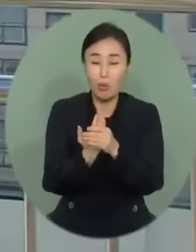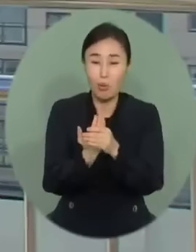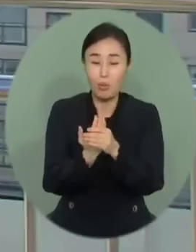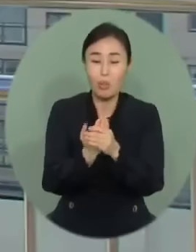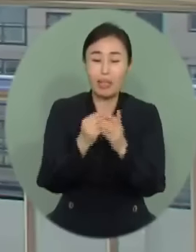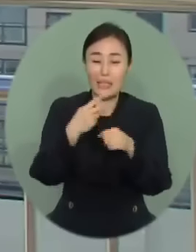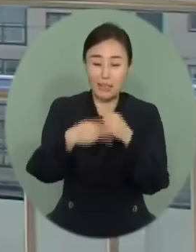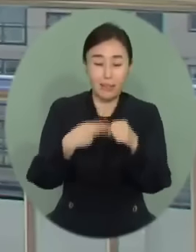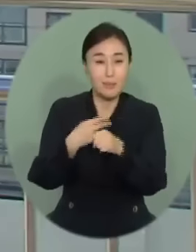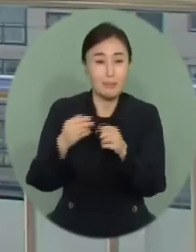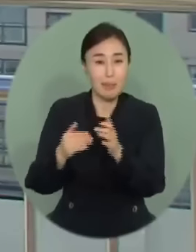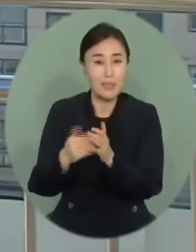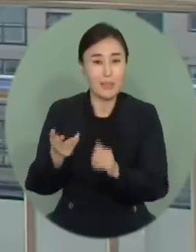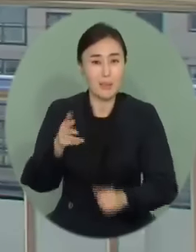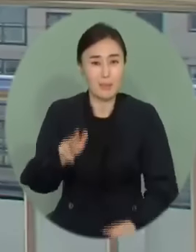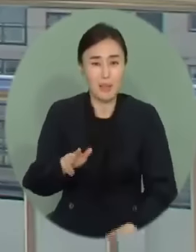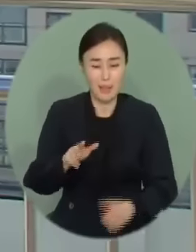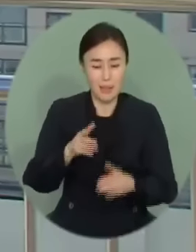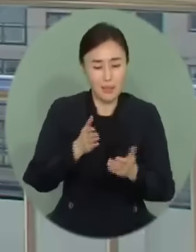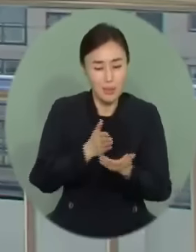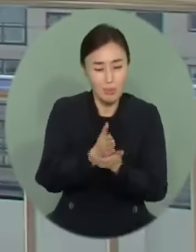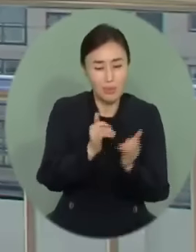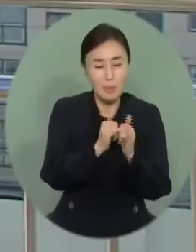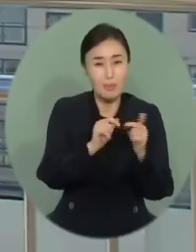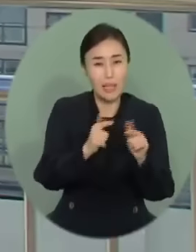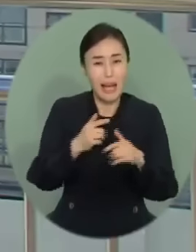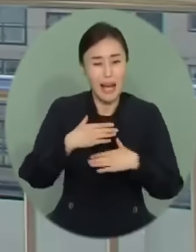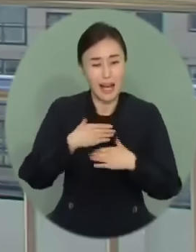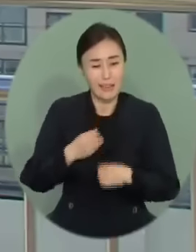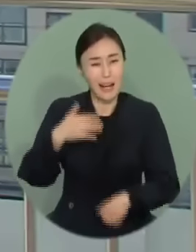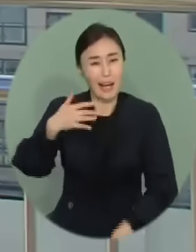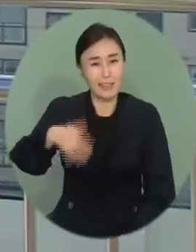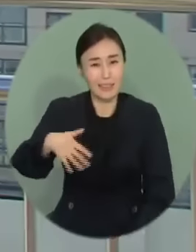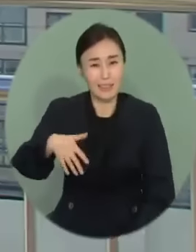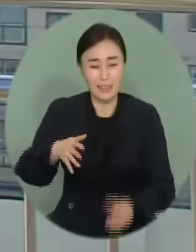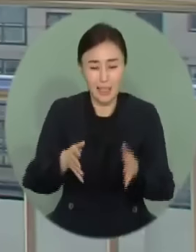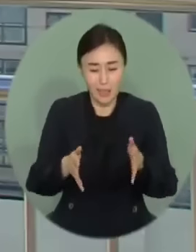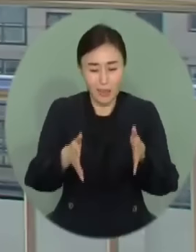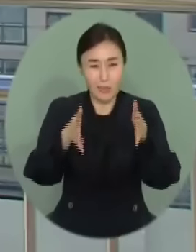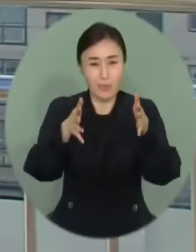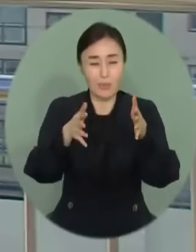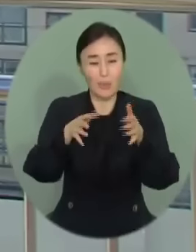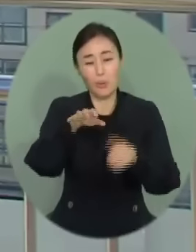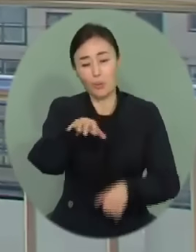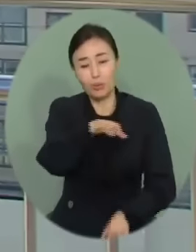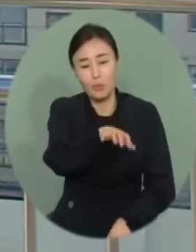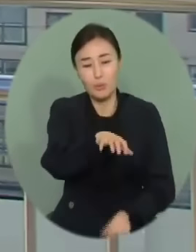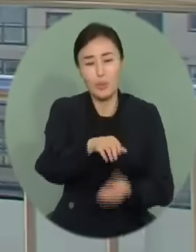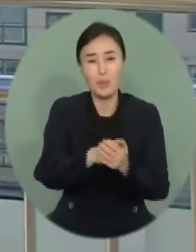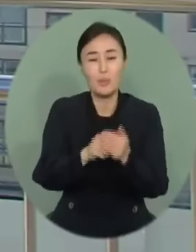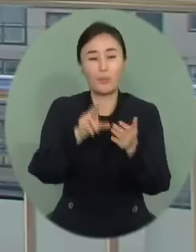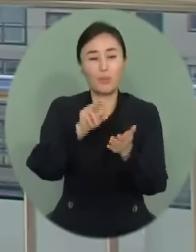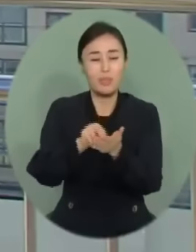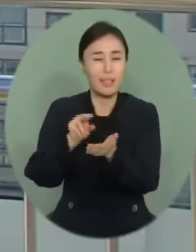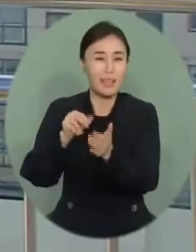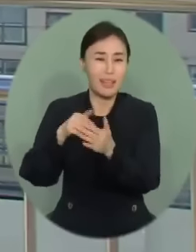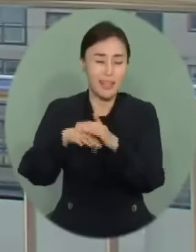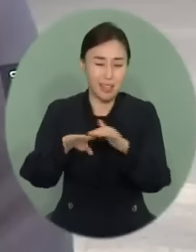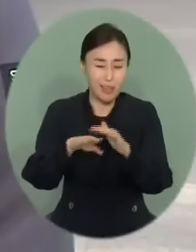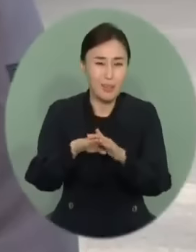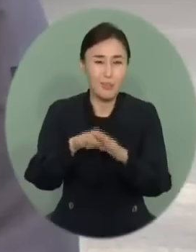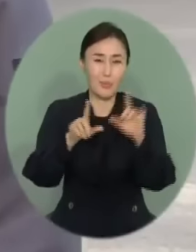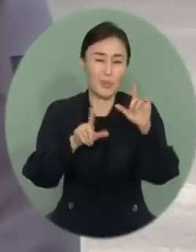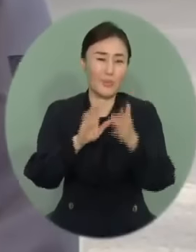지났지만 전문가들은 안전 책이 제대로 마련되지 않는 등 건설 연장의 근본적인 모습은 크게 달라지지 않았다고 지적합니다